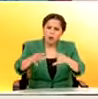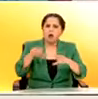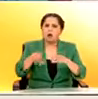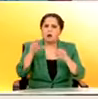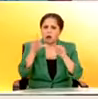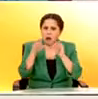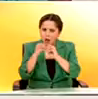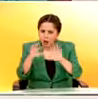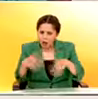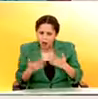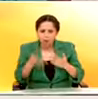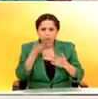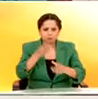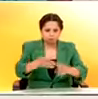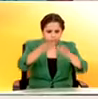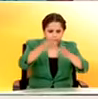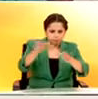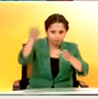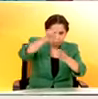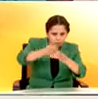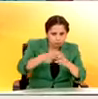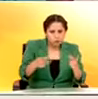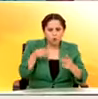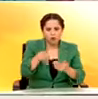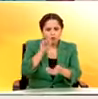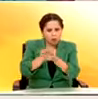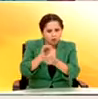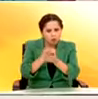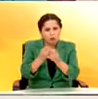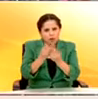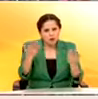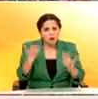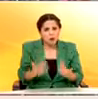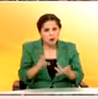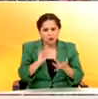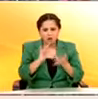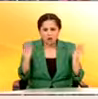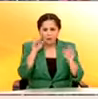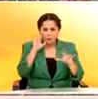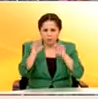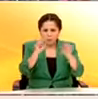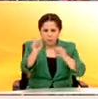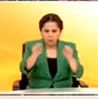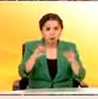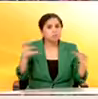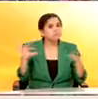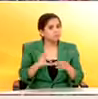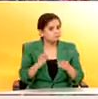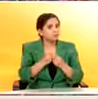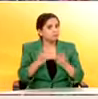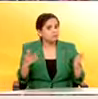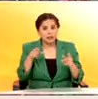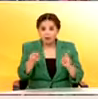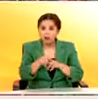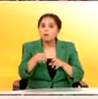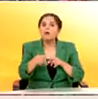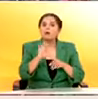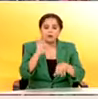लैब, बॉटलिंग, स्टोरेज और डिजिटल ट्रैकिंग जैसी सुविधाएं जोड़ी गई। अब यही